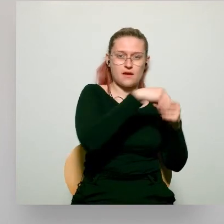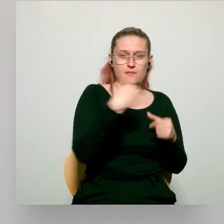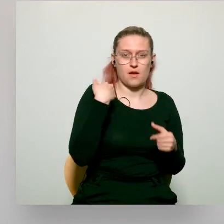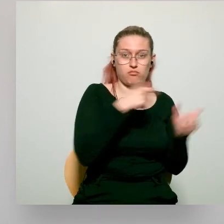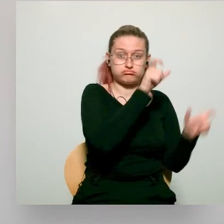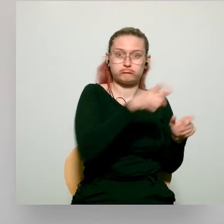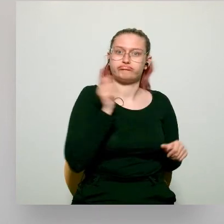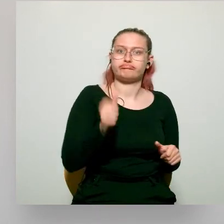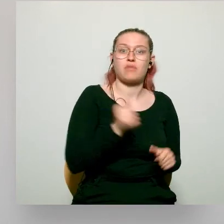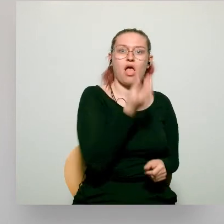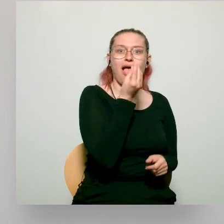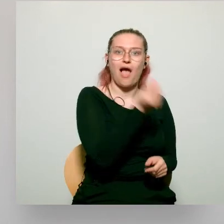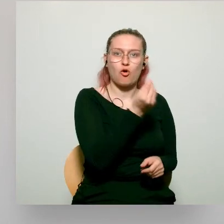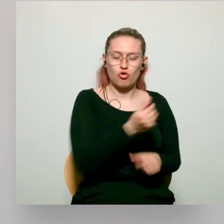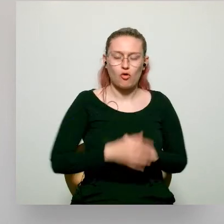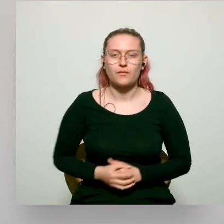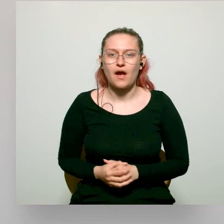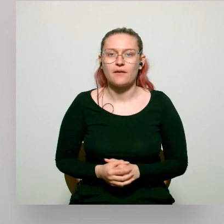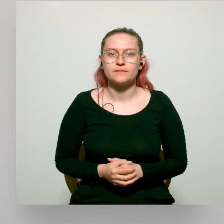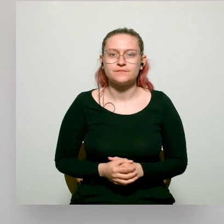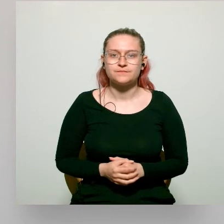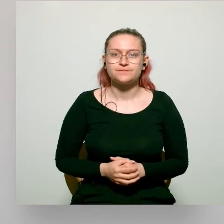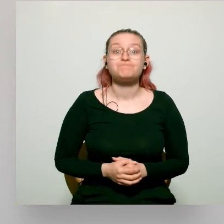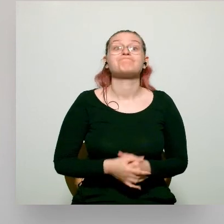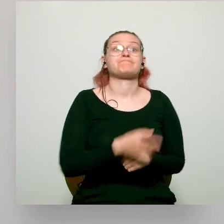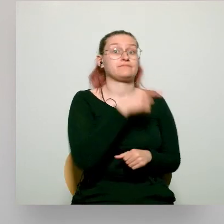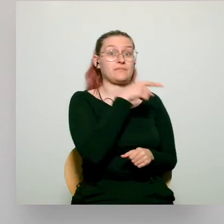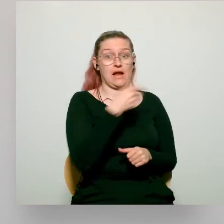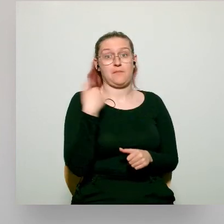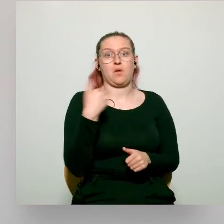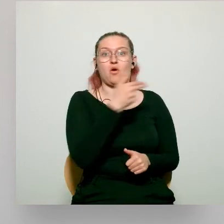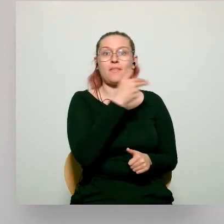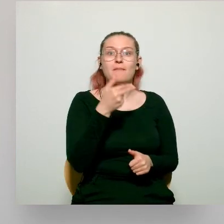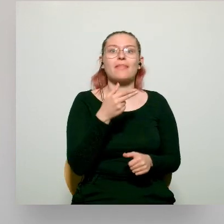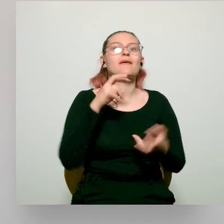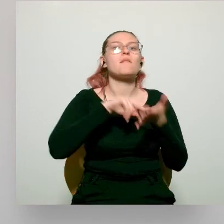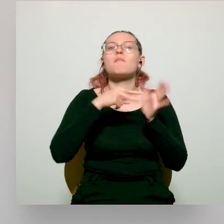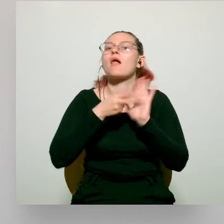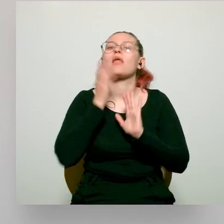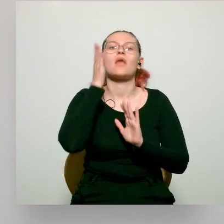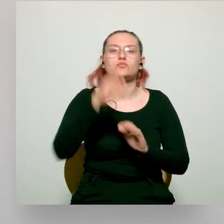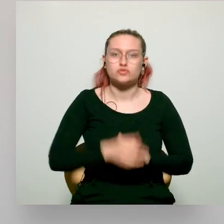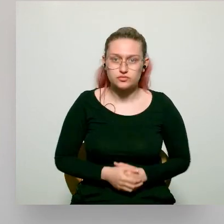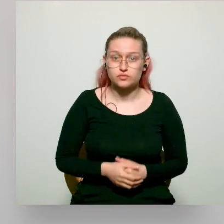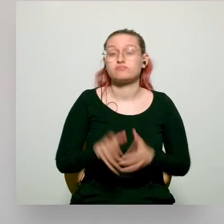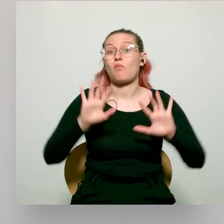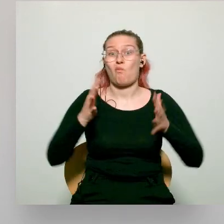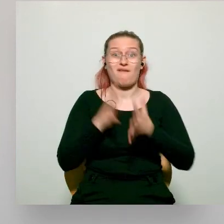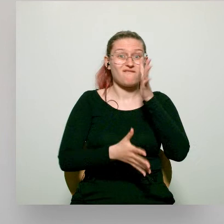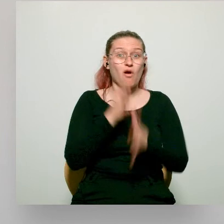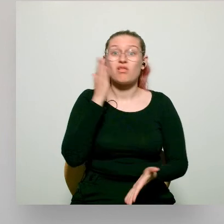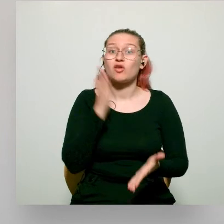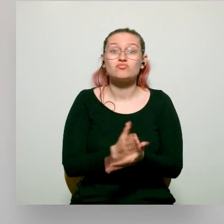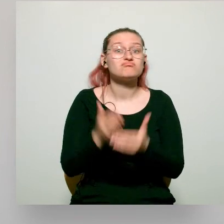pewnych kręgach w Ukrainie, to jest o planach na przyszłość, o tym, jak ma wyglądać Ukraina po wojnie. Nie tylko to